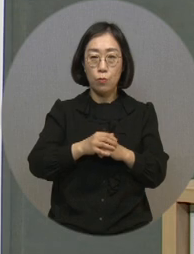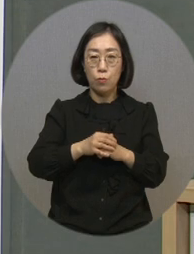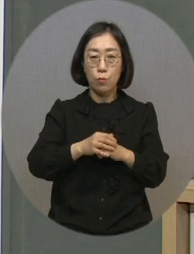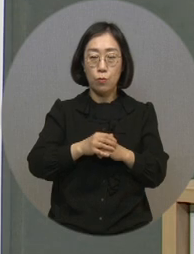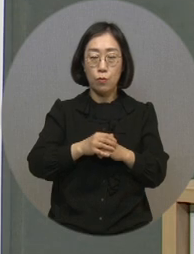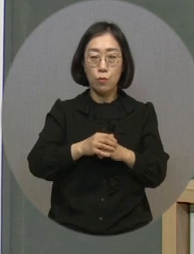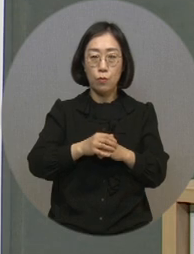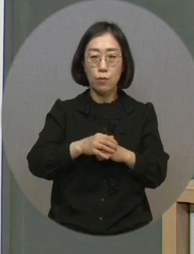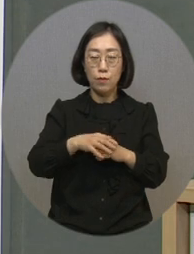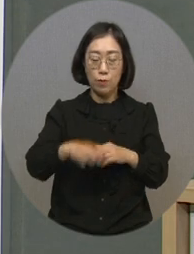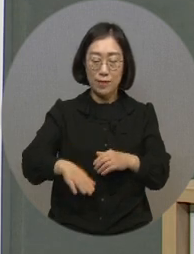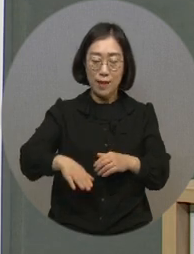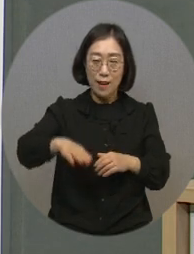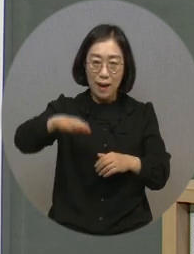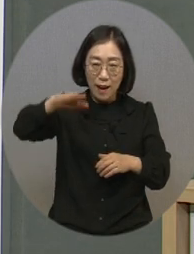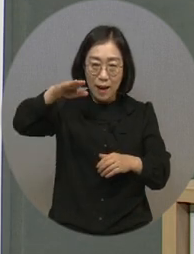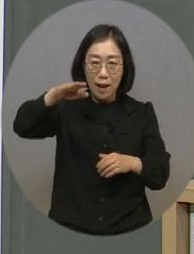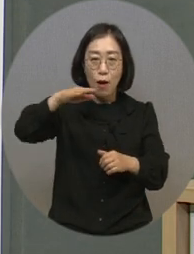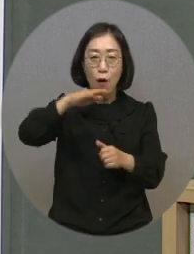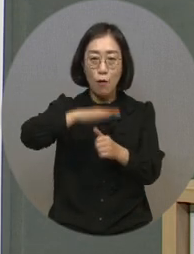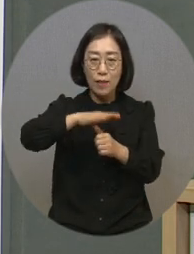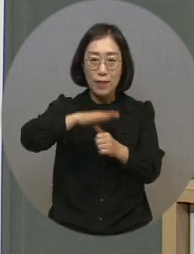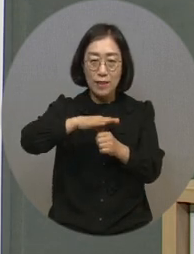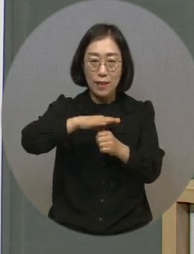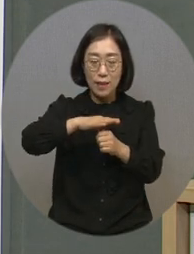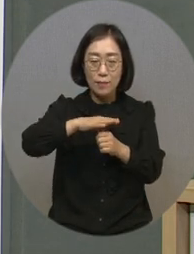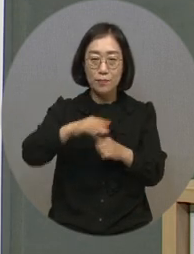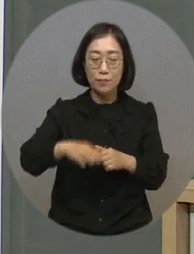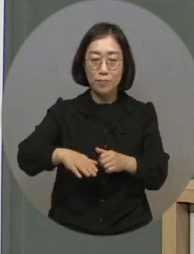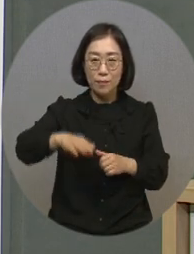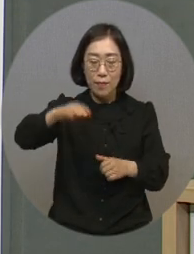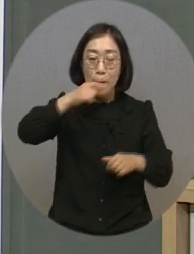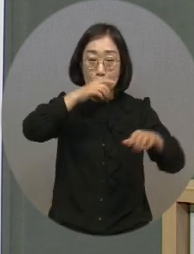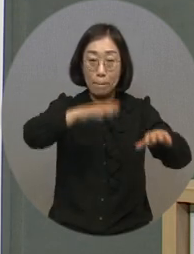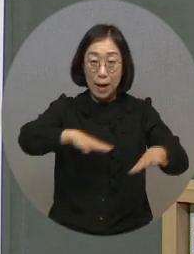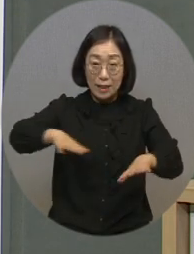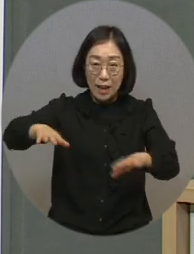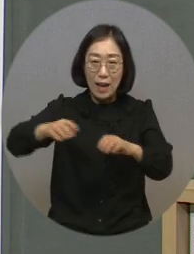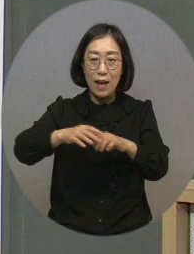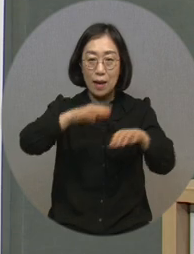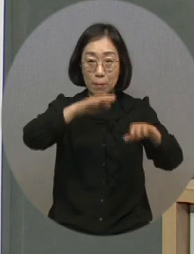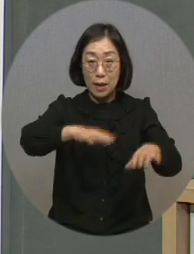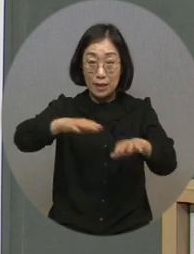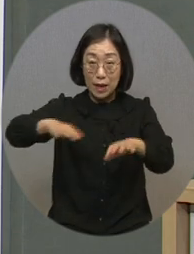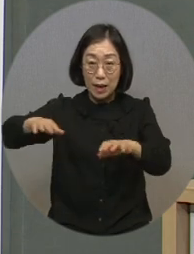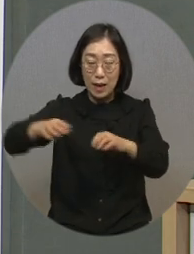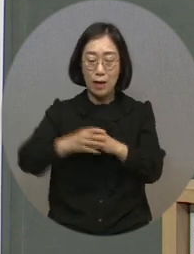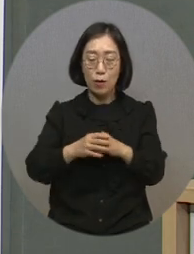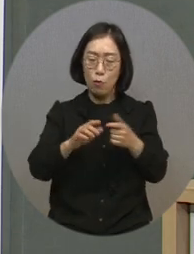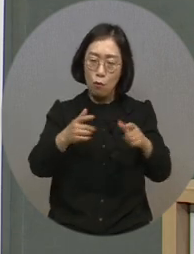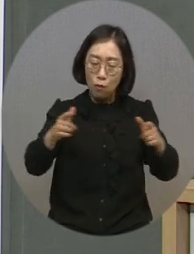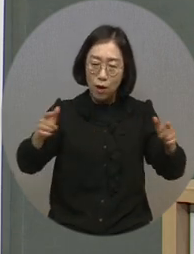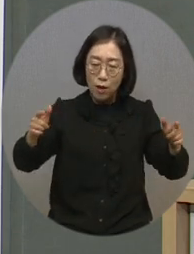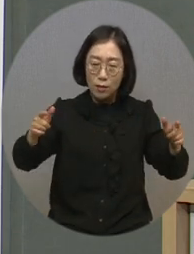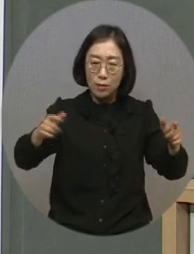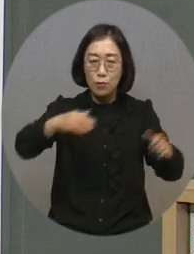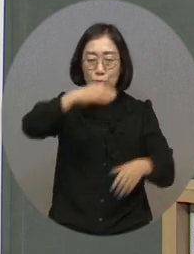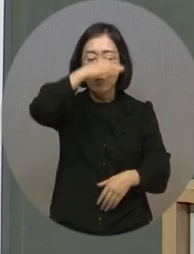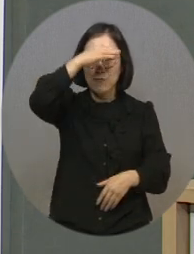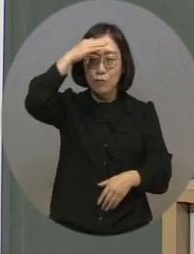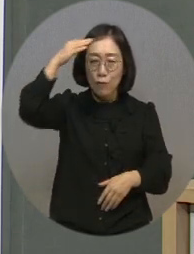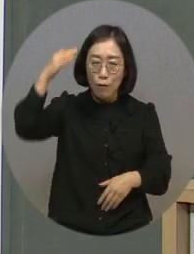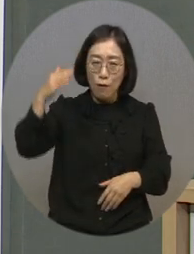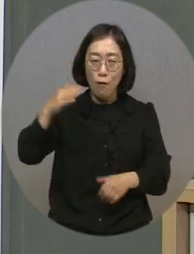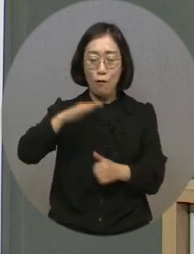동심, 바닷바람을 쐬고 파도가 조각해 서울 사람들의 동심보다는